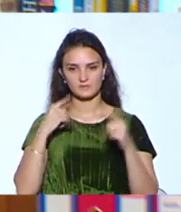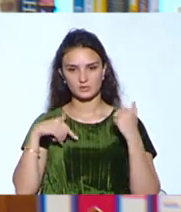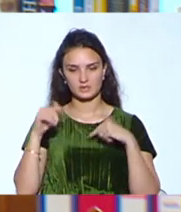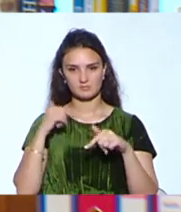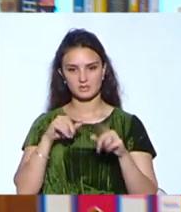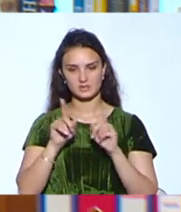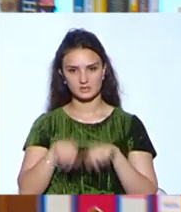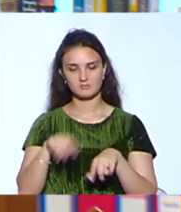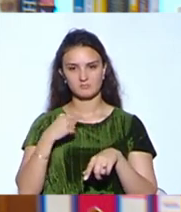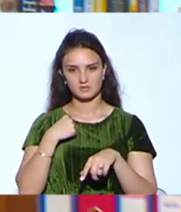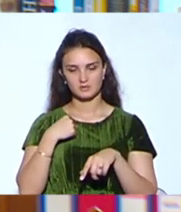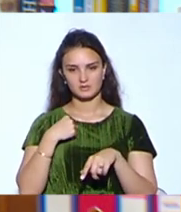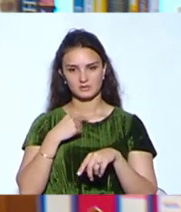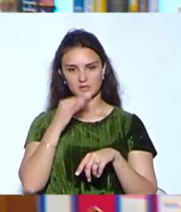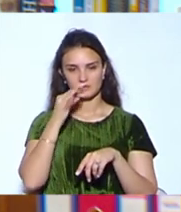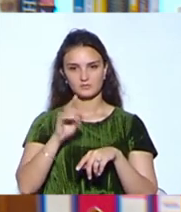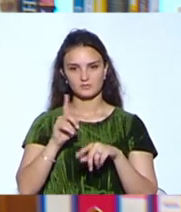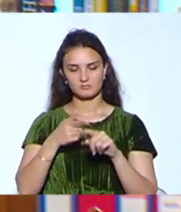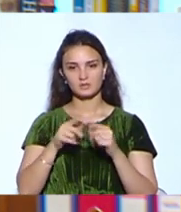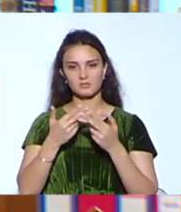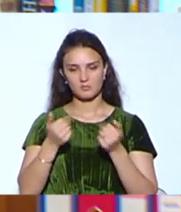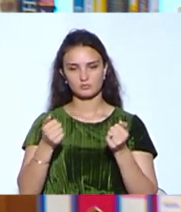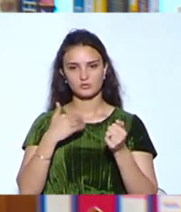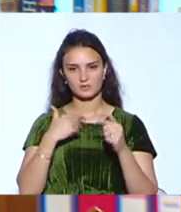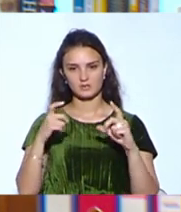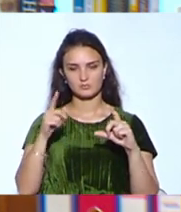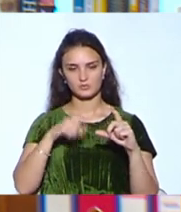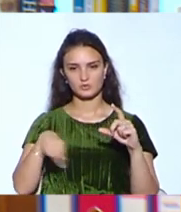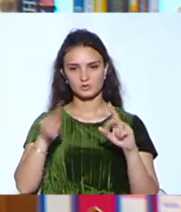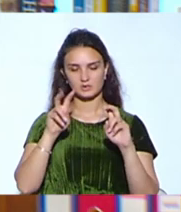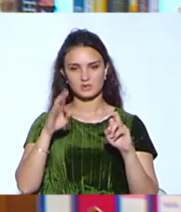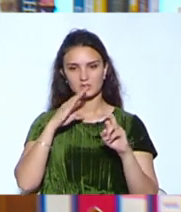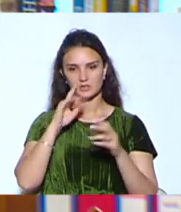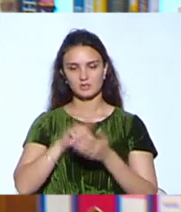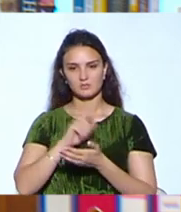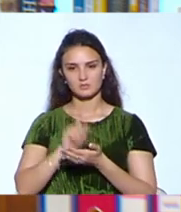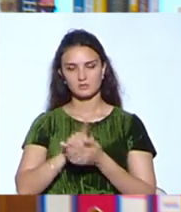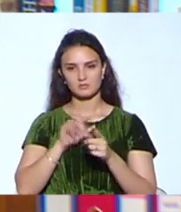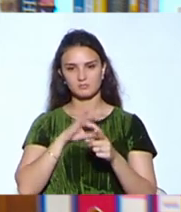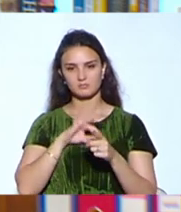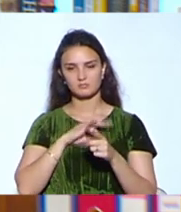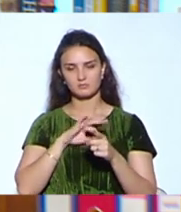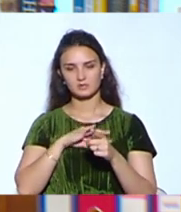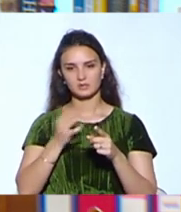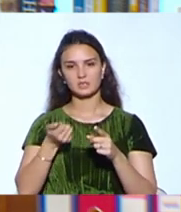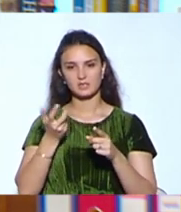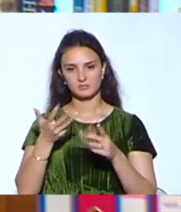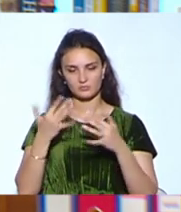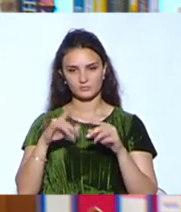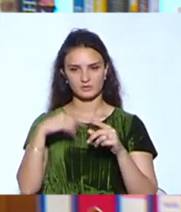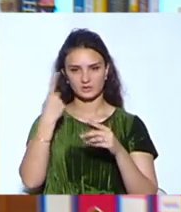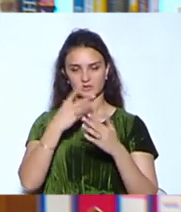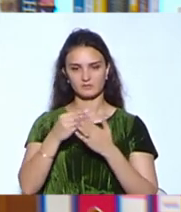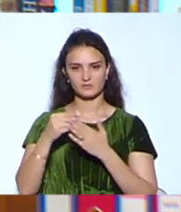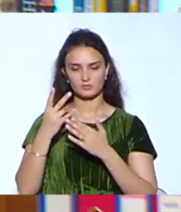სისტემასაც. მე შეგახსენებთ, რომ რასაკურველია ჩვენი თებში გულისხმობს წყლის აუცილებელ გამოყენებას, რამდენი ეს უკვე